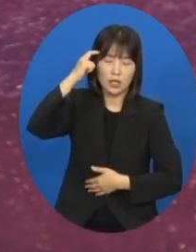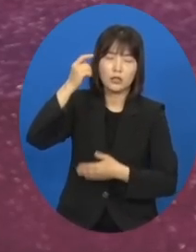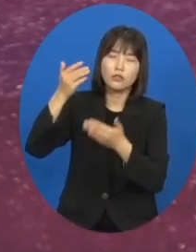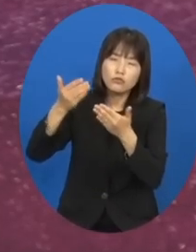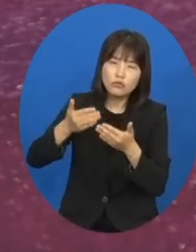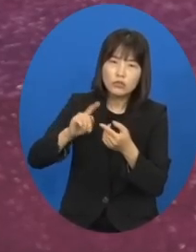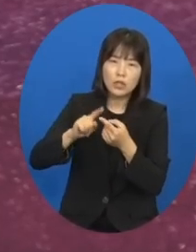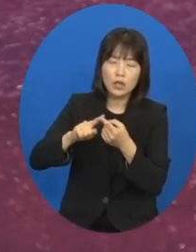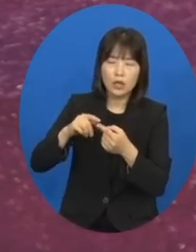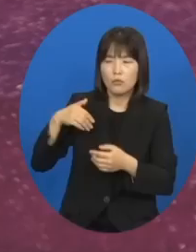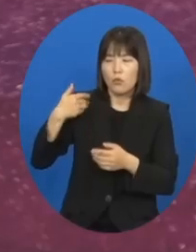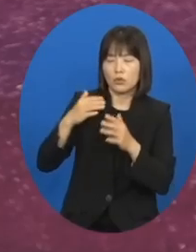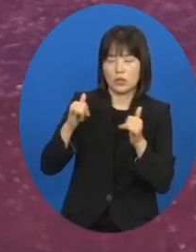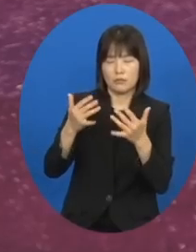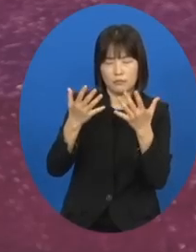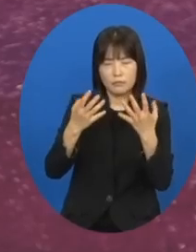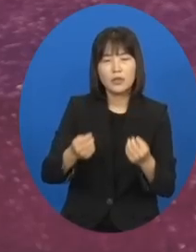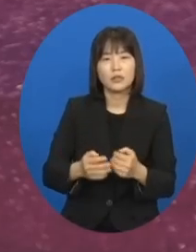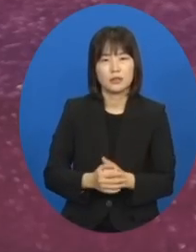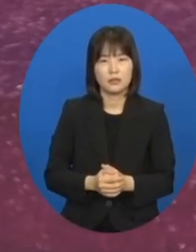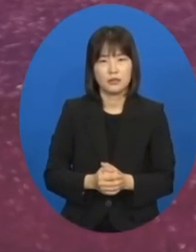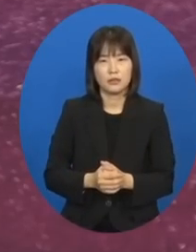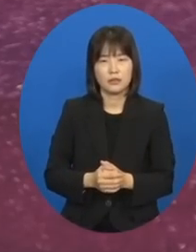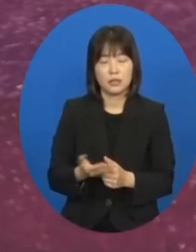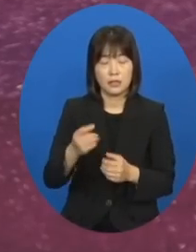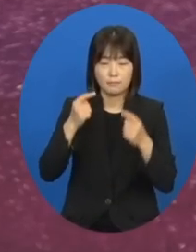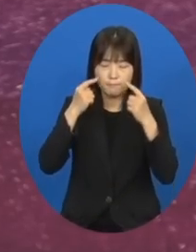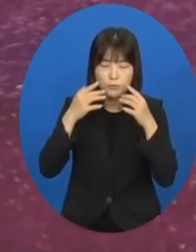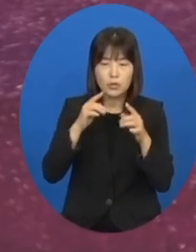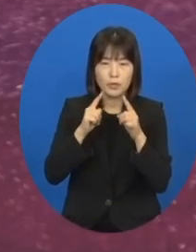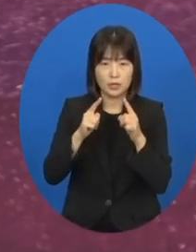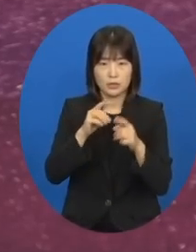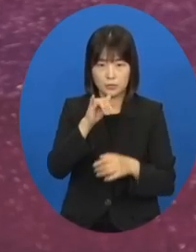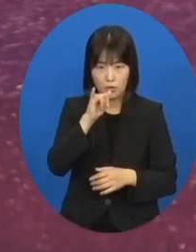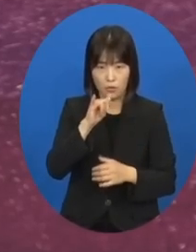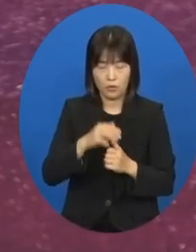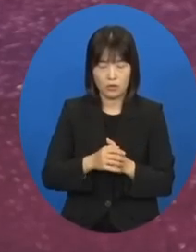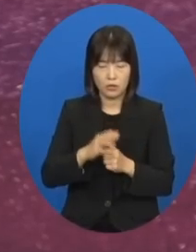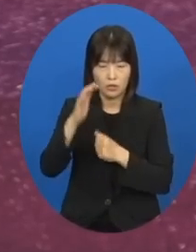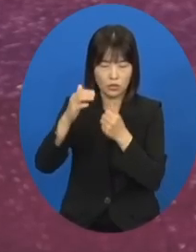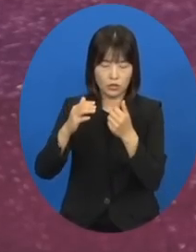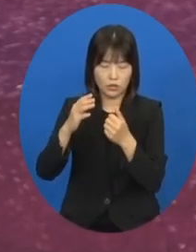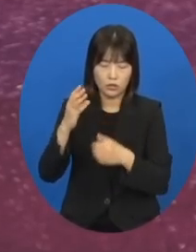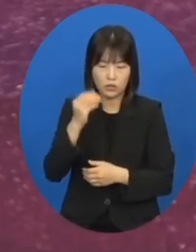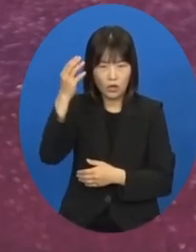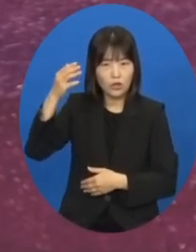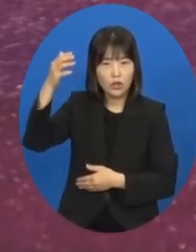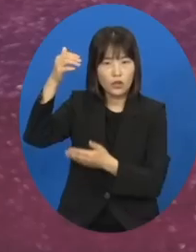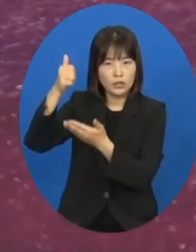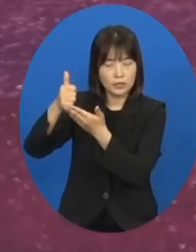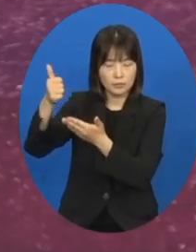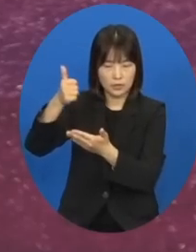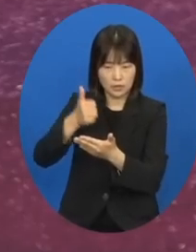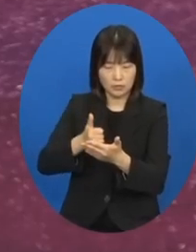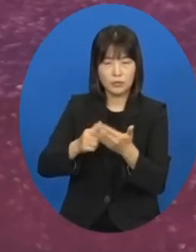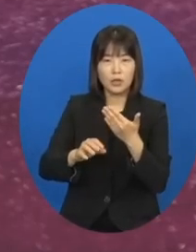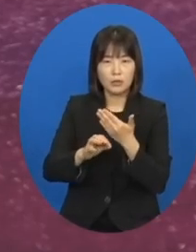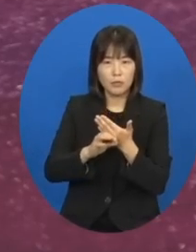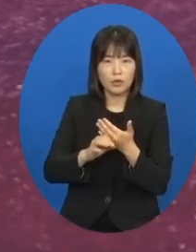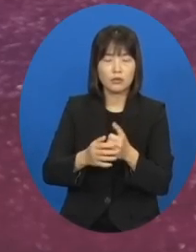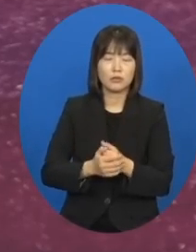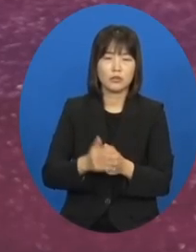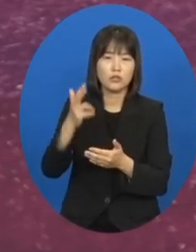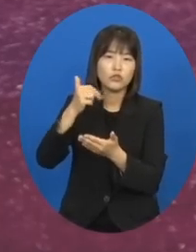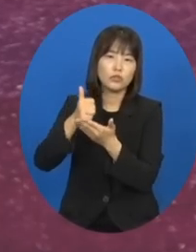모르는 분들이 너무나 많다는 것입니다 근데 분명히 말씀하잖아요 성령이 임하게 되면요 그의 주의 법이 이미